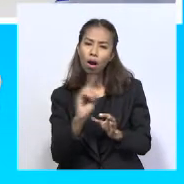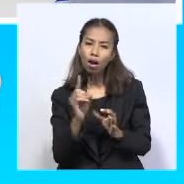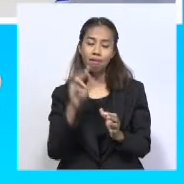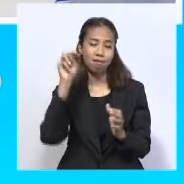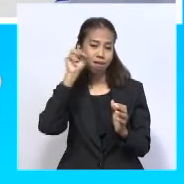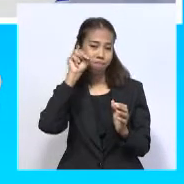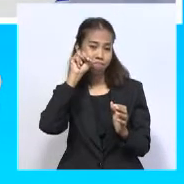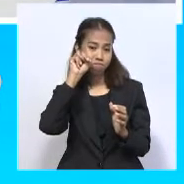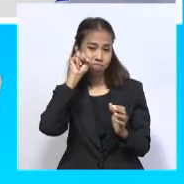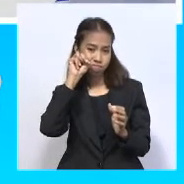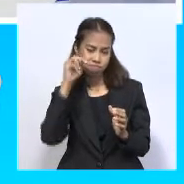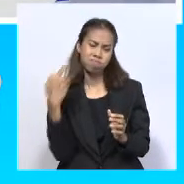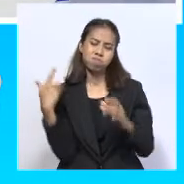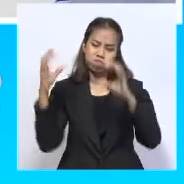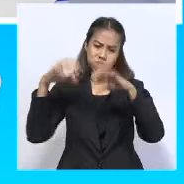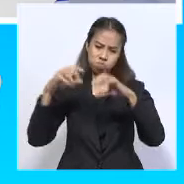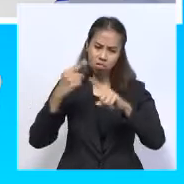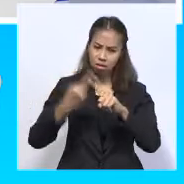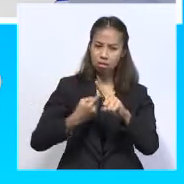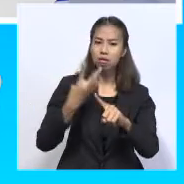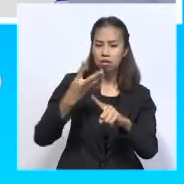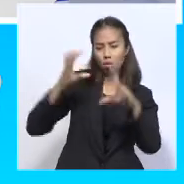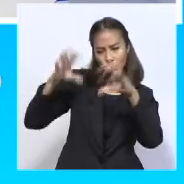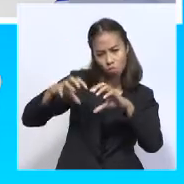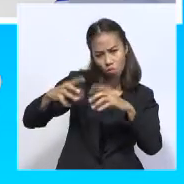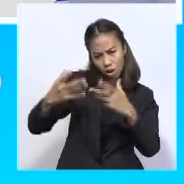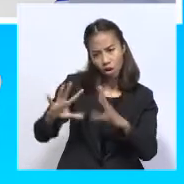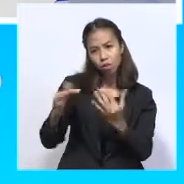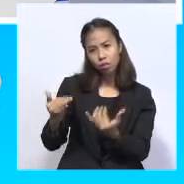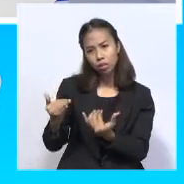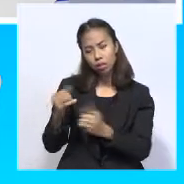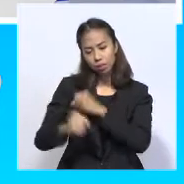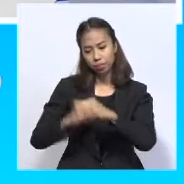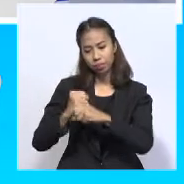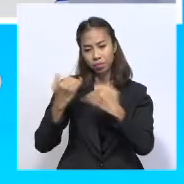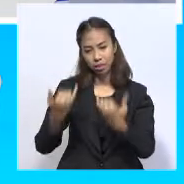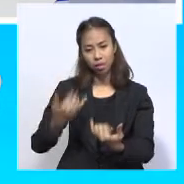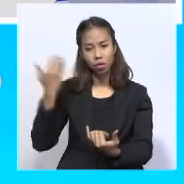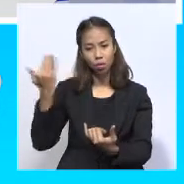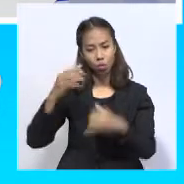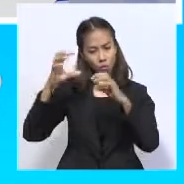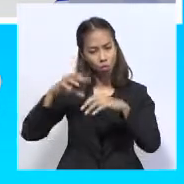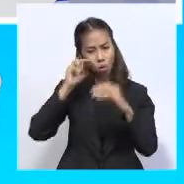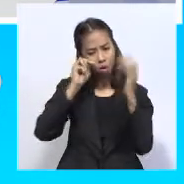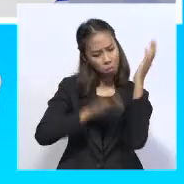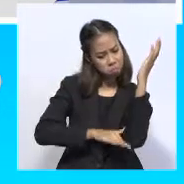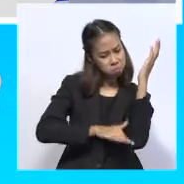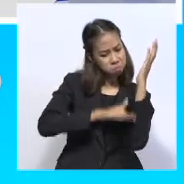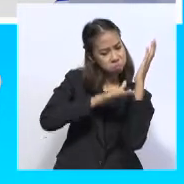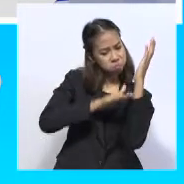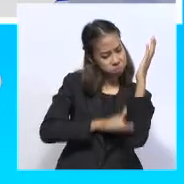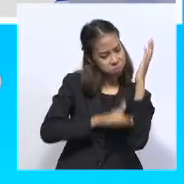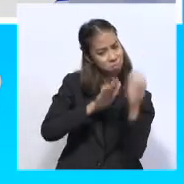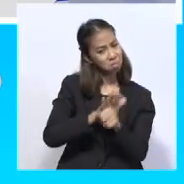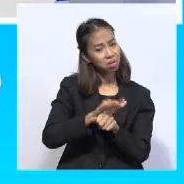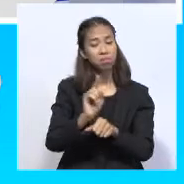น้ำที่น่าจะดูเหมือนจะเยอะในช่วงเดือนเมษายนแล้วก็ไปประกอบกับฤดูฝนปีนี้ด้วยเนี่ยน้ำจะไปเกินไหมครับในปริมาณต่างๆ